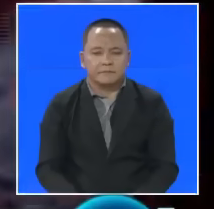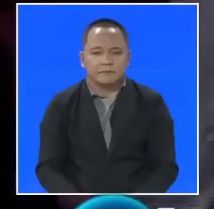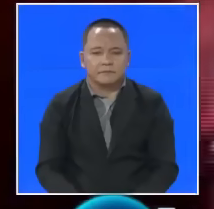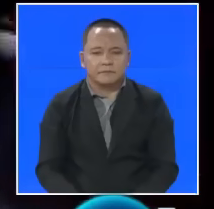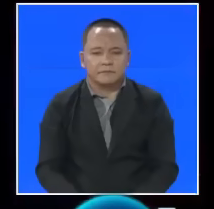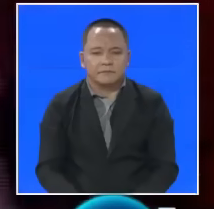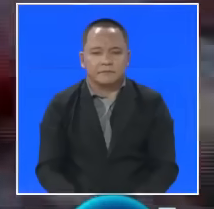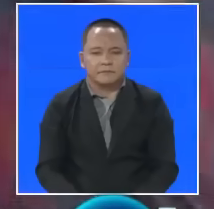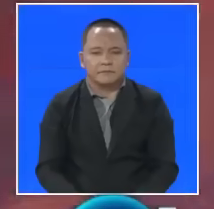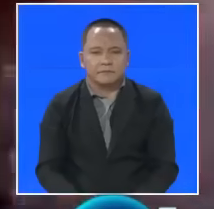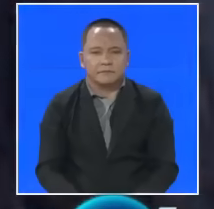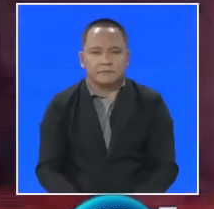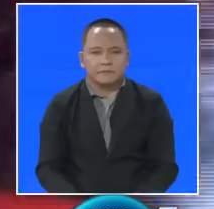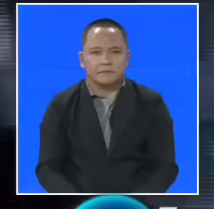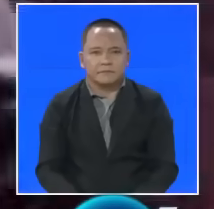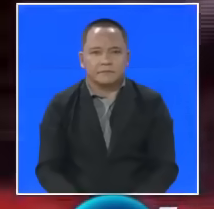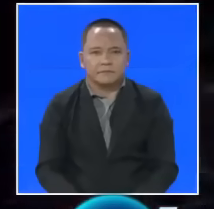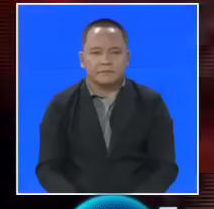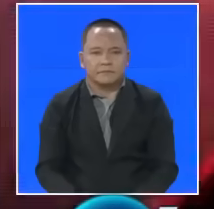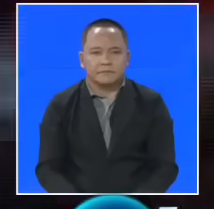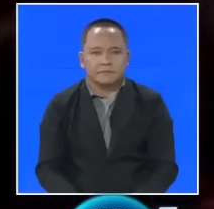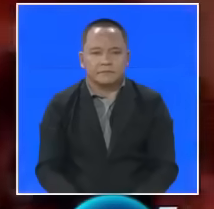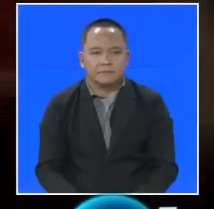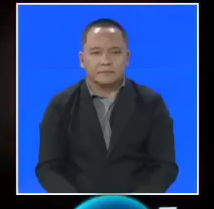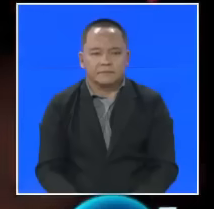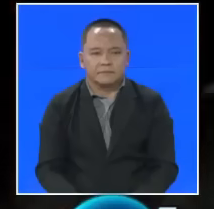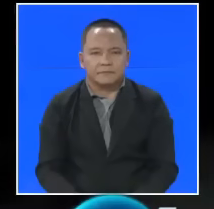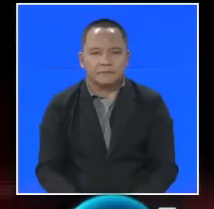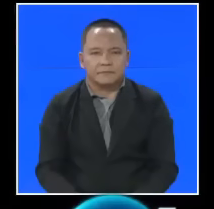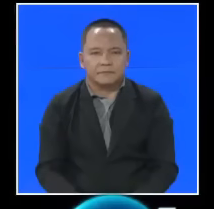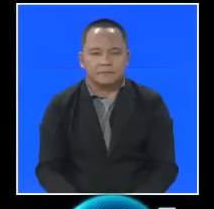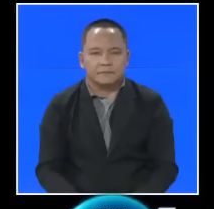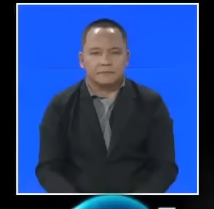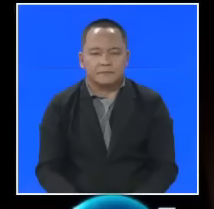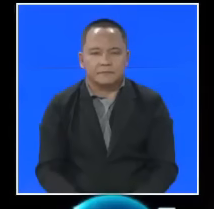ปลงมาลงมาลงมาลงมาลงมาลงมาลงมาลงมา